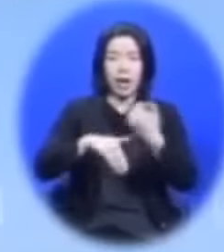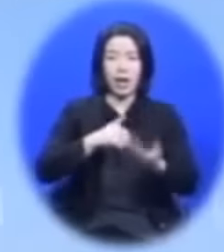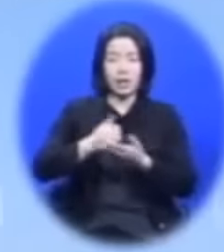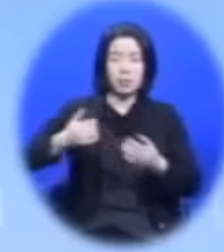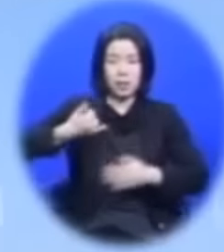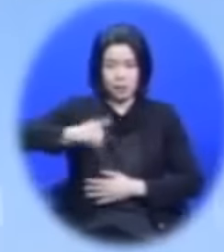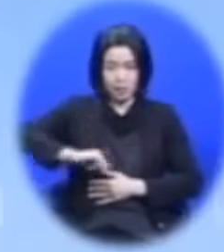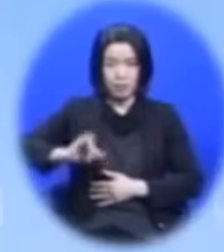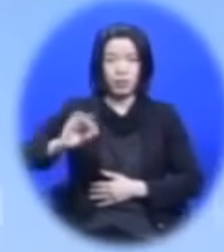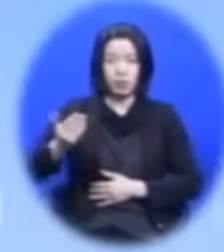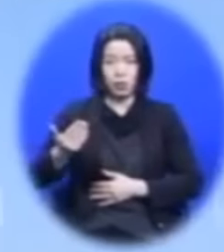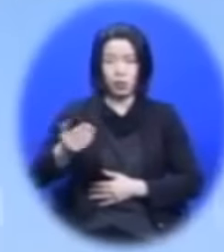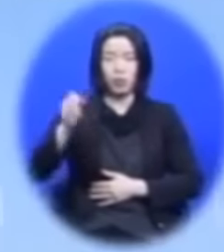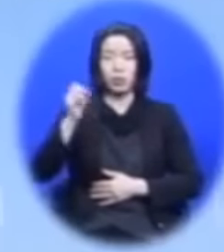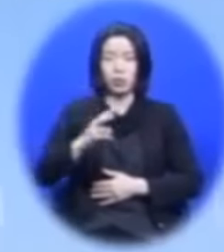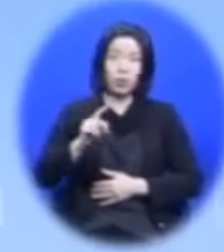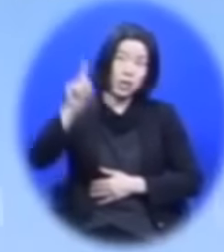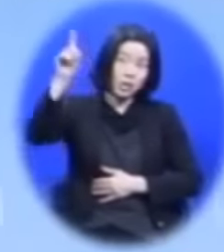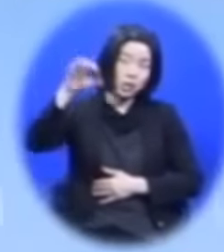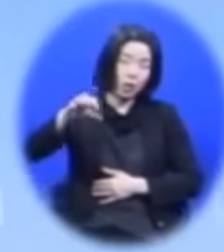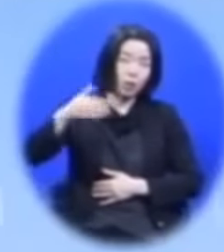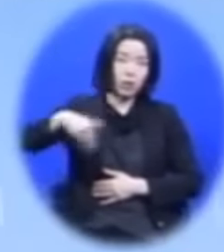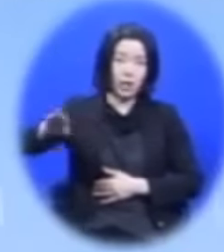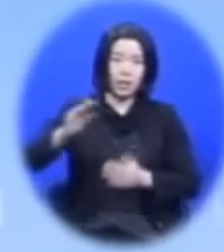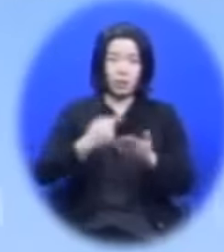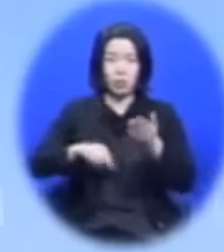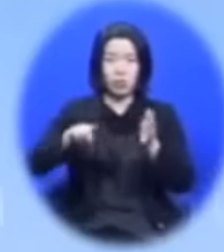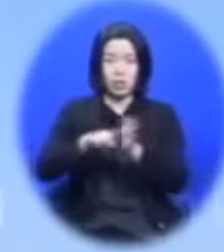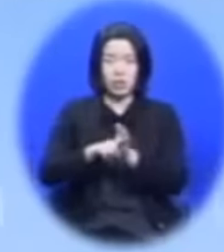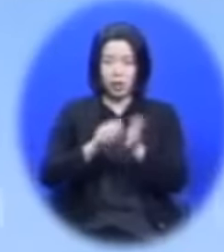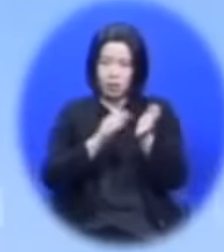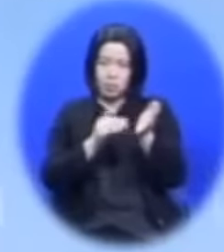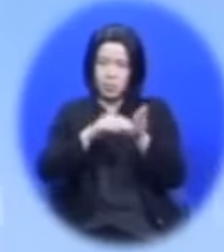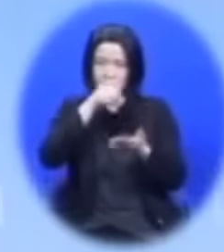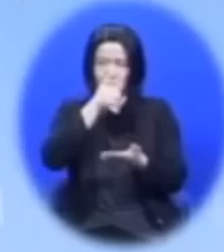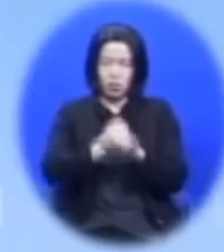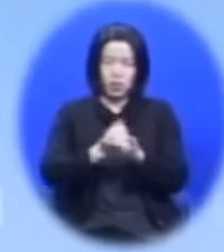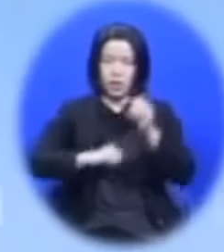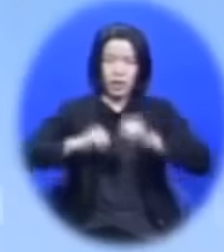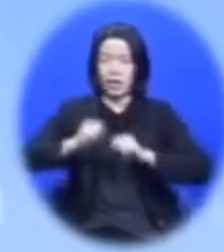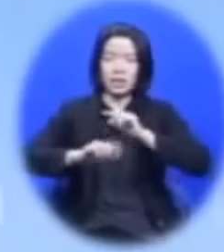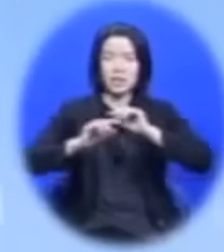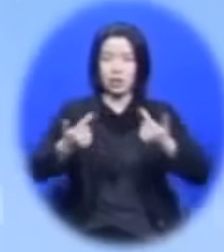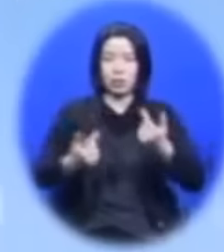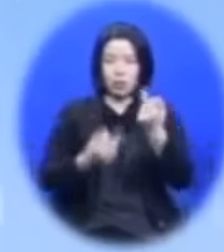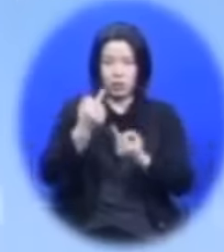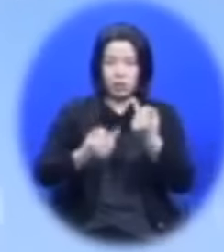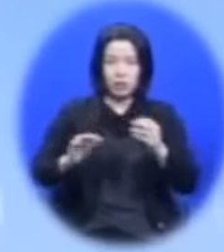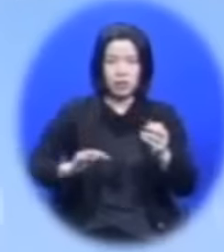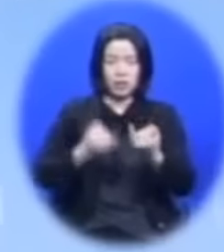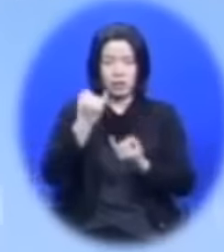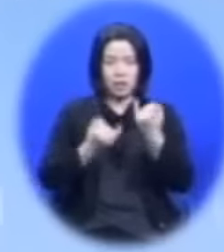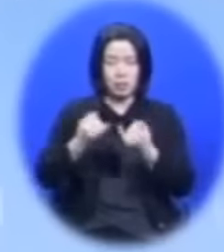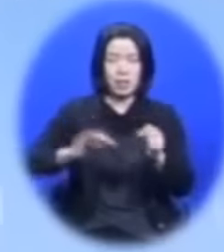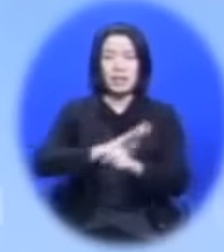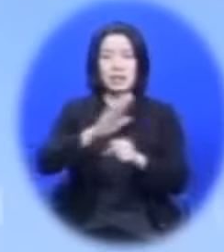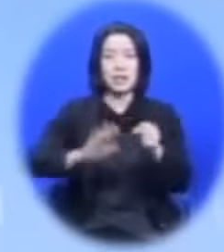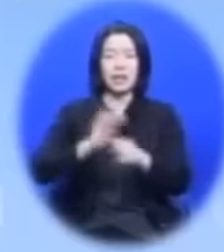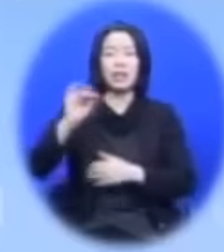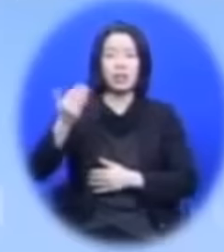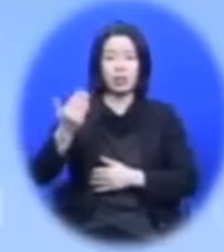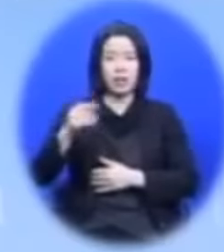되고 그리고 천국에 가기 위해서 이제 은밀한 죄를 짓지 말아야 되고 형제 자매를 사랑해야 된다,